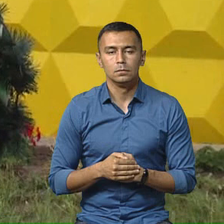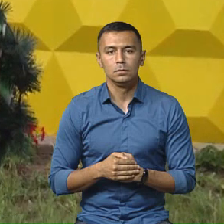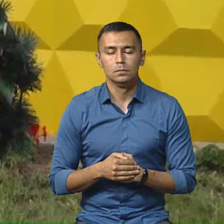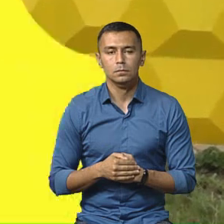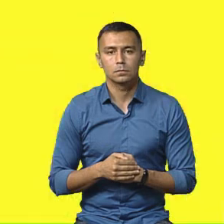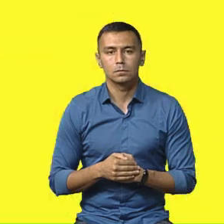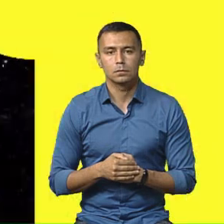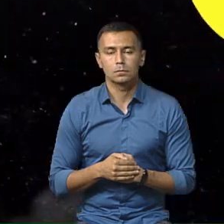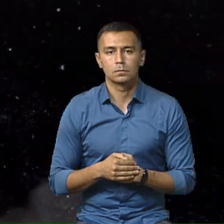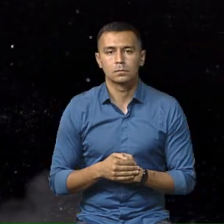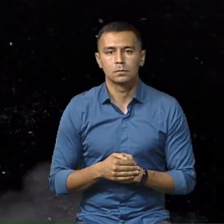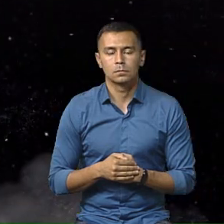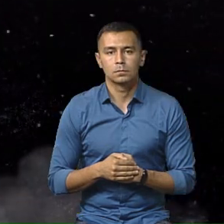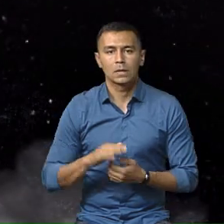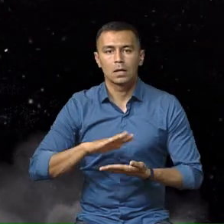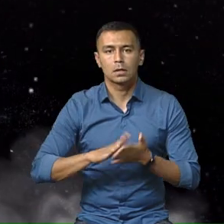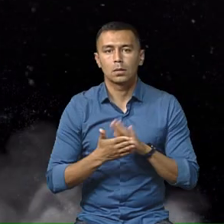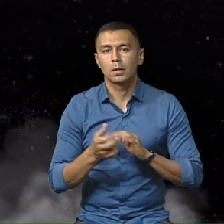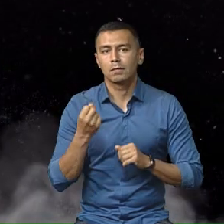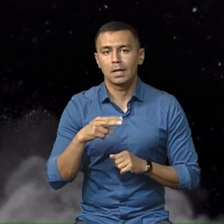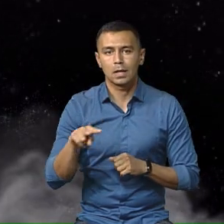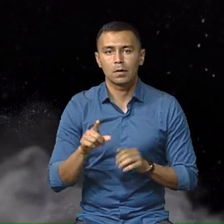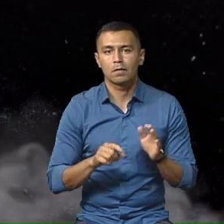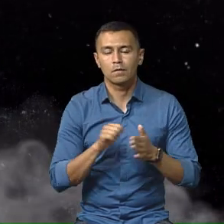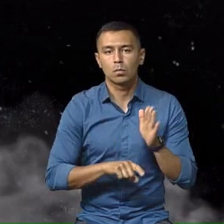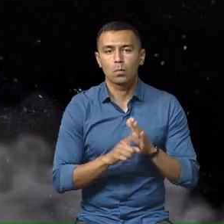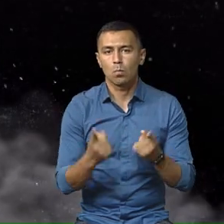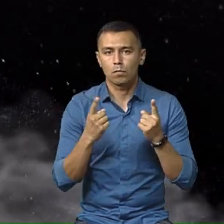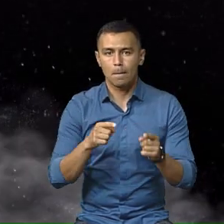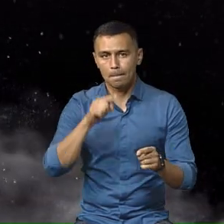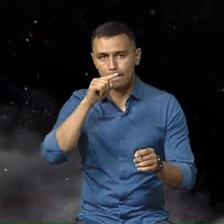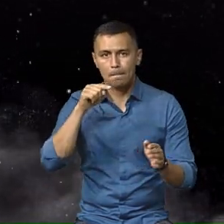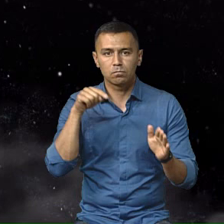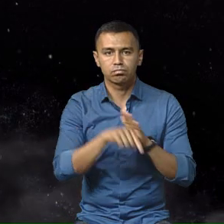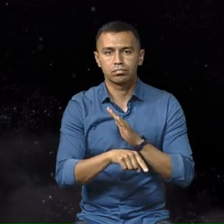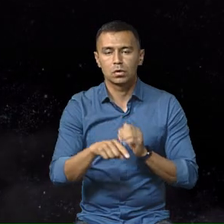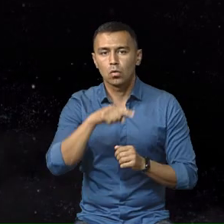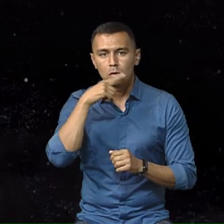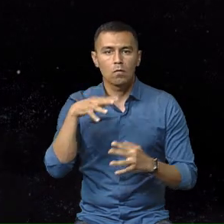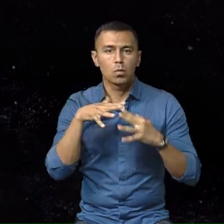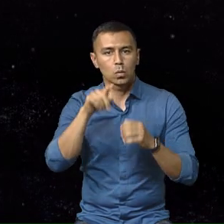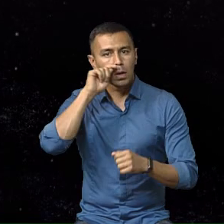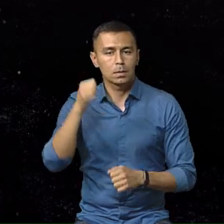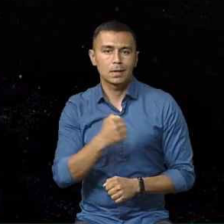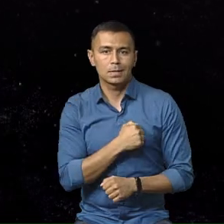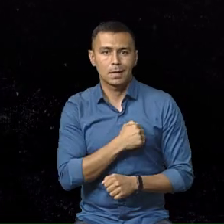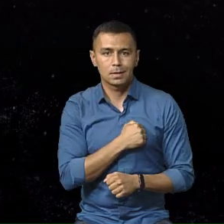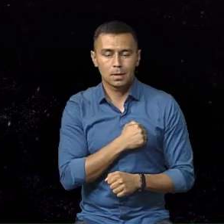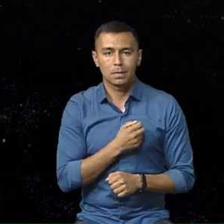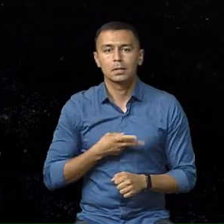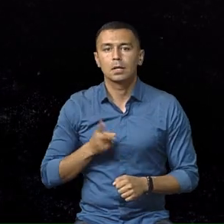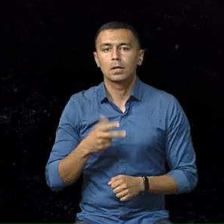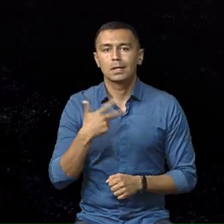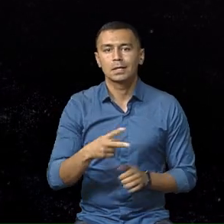Хмельниччина. Станом на 12 липня від початку повномасштабного вторгнення Росії у бою з українськими захисниками